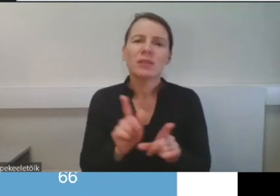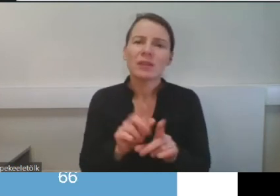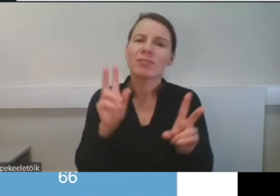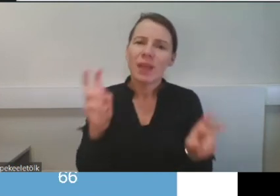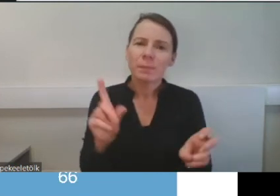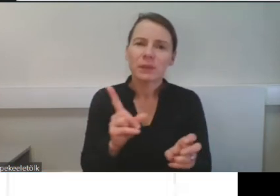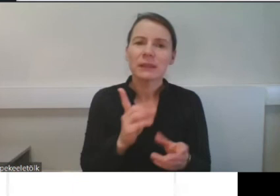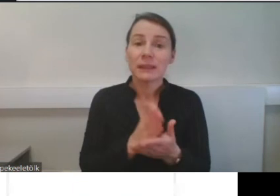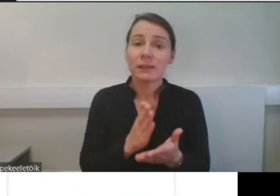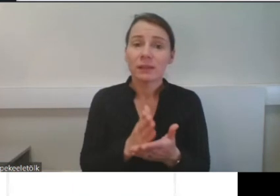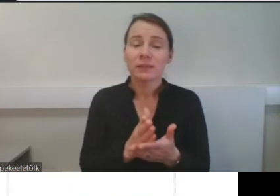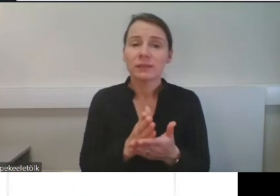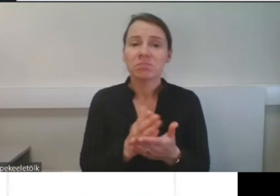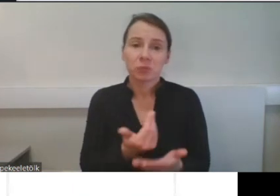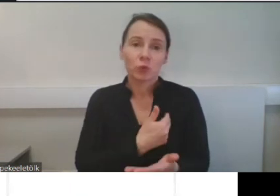kõigepealt.